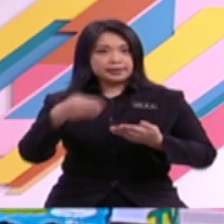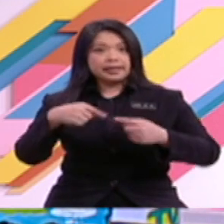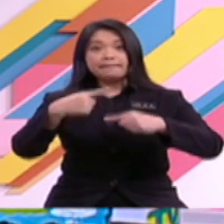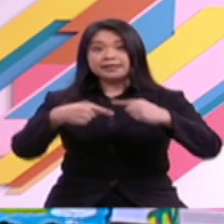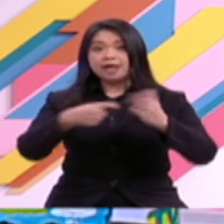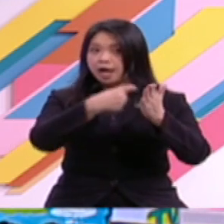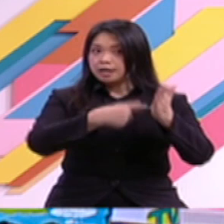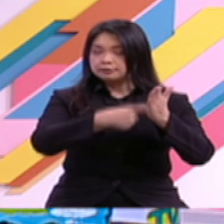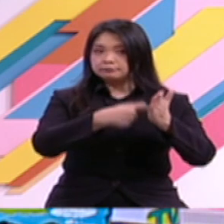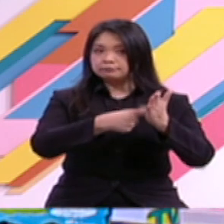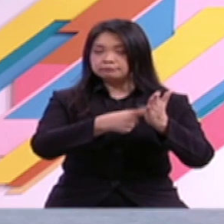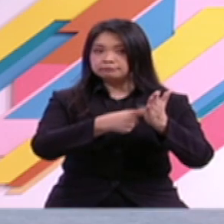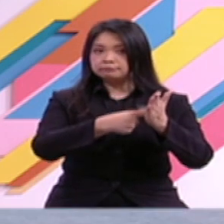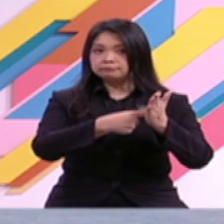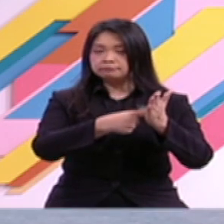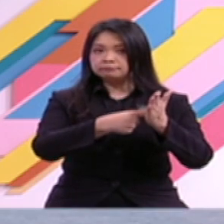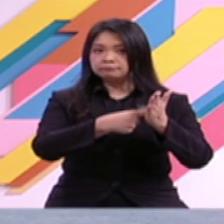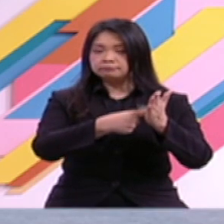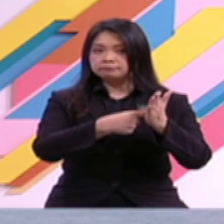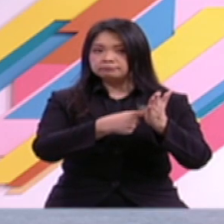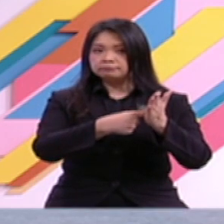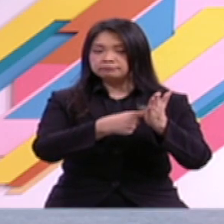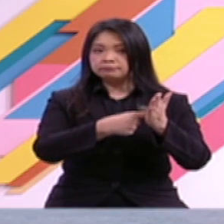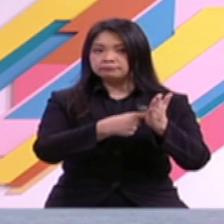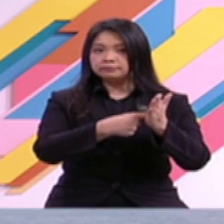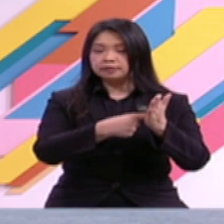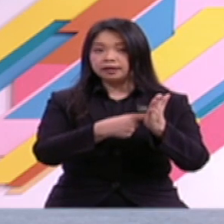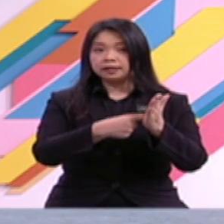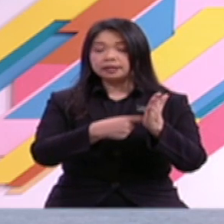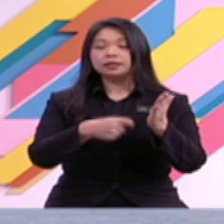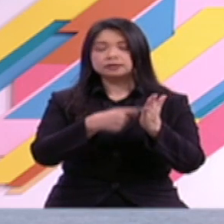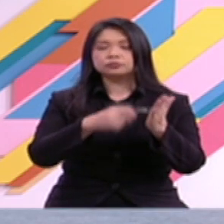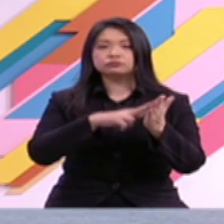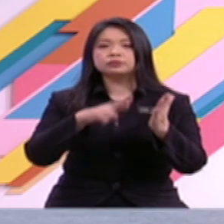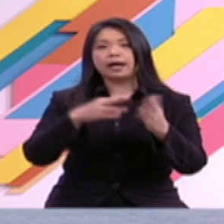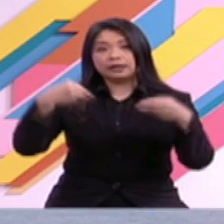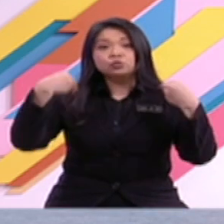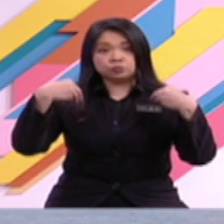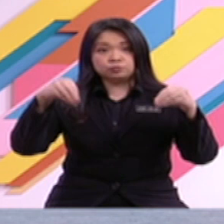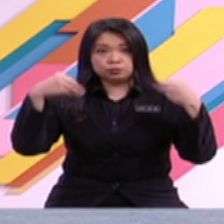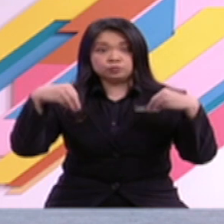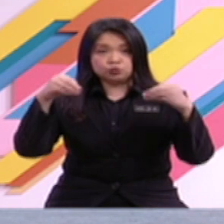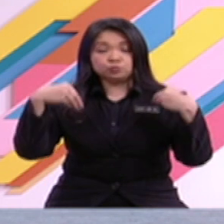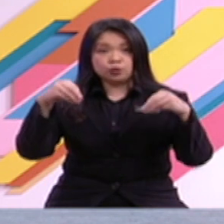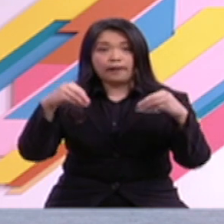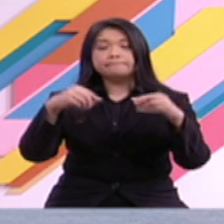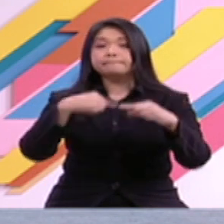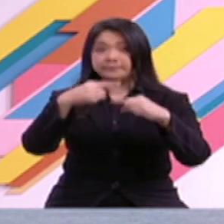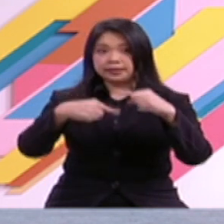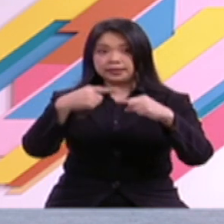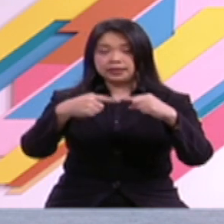karena betul beli Villa sorry-sorry dia ask a jual saham naik